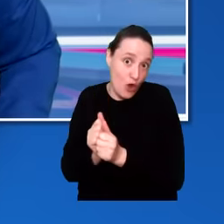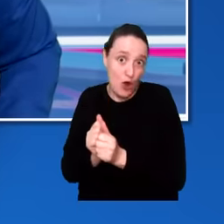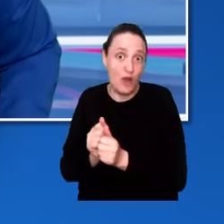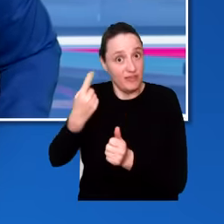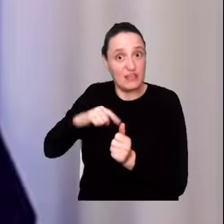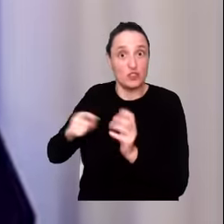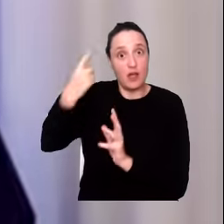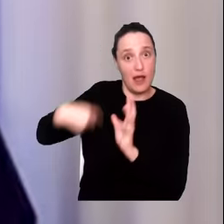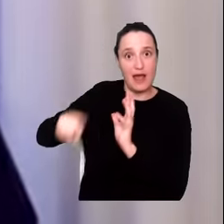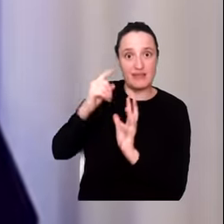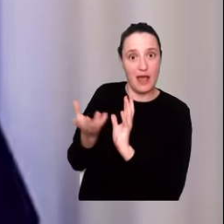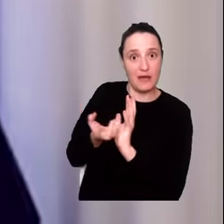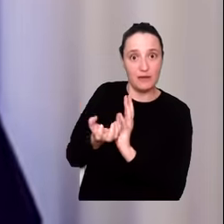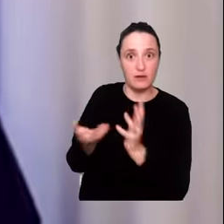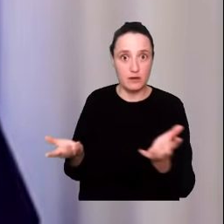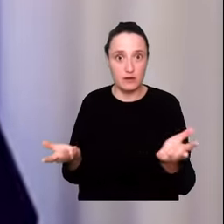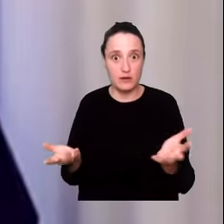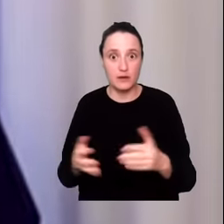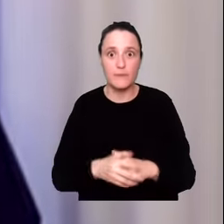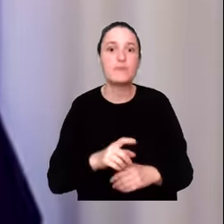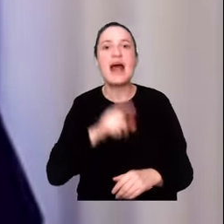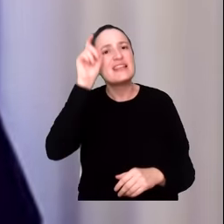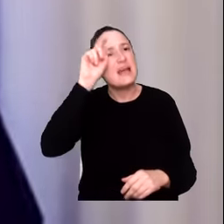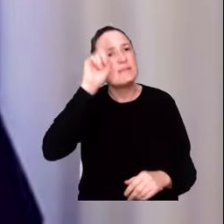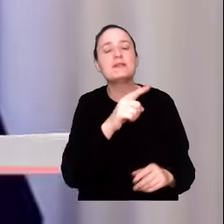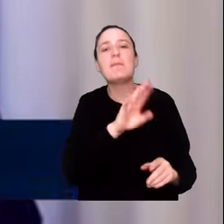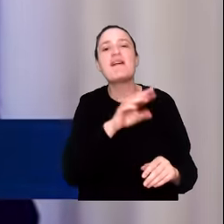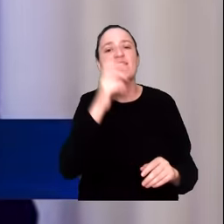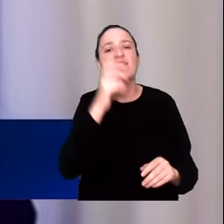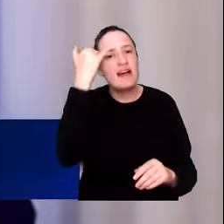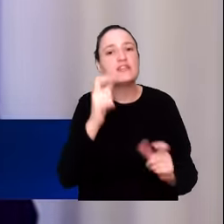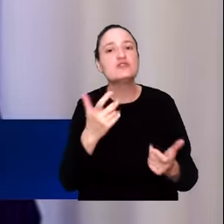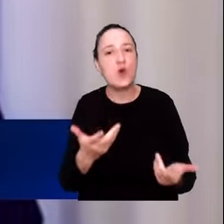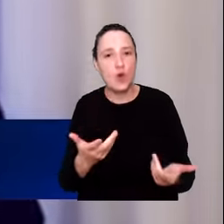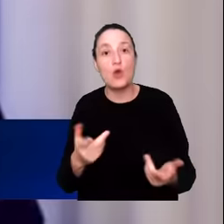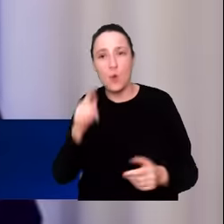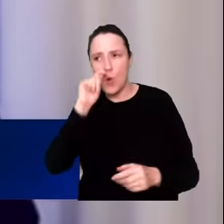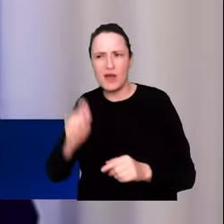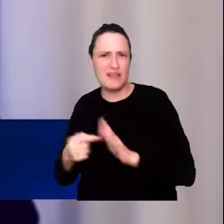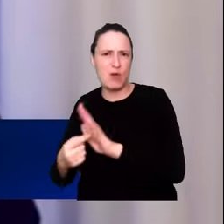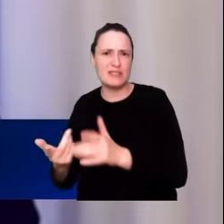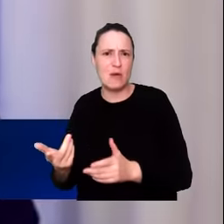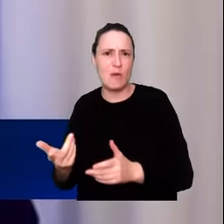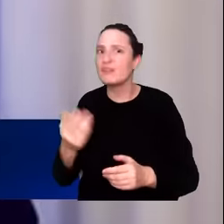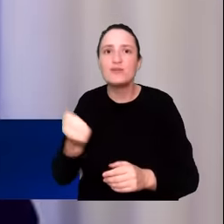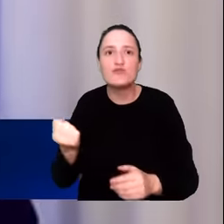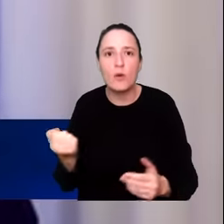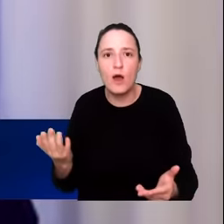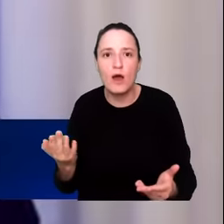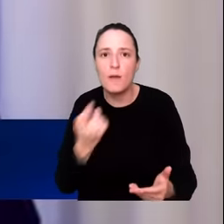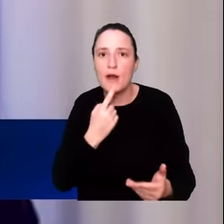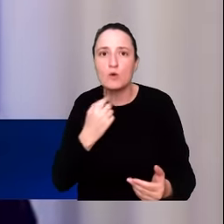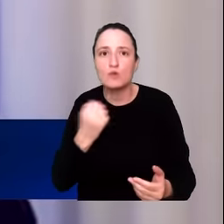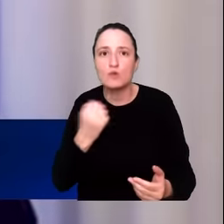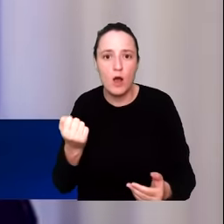mają jedną generalnie wadą, co ujawniła Ukraina. Mało który działa. Mówię tutaj i o broni.